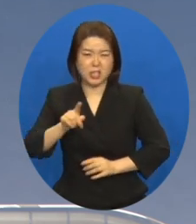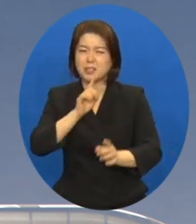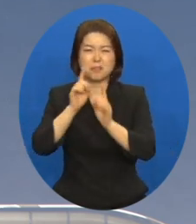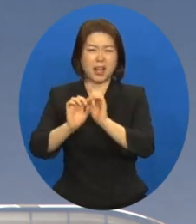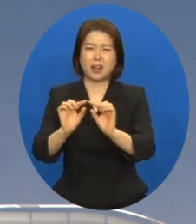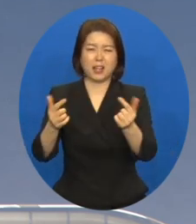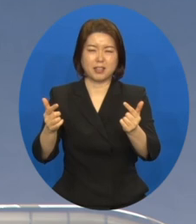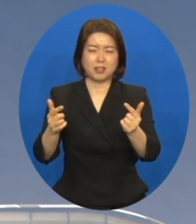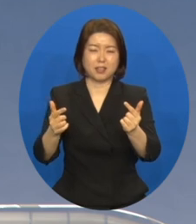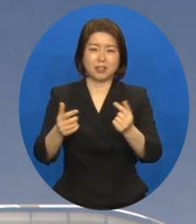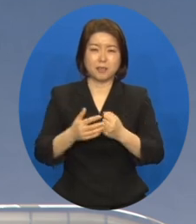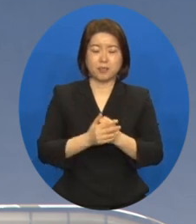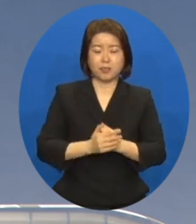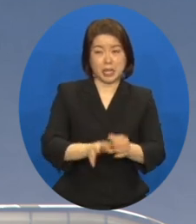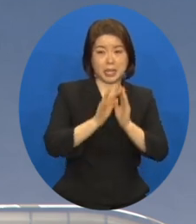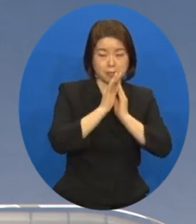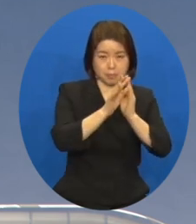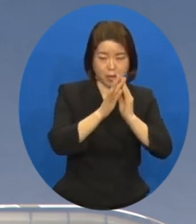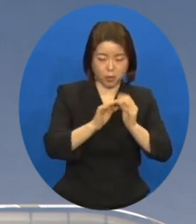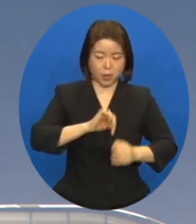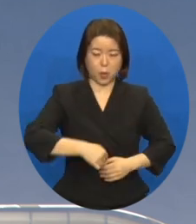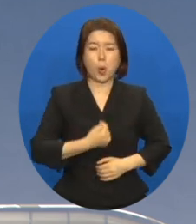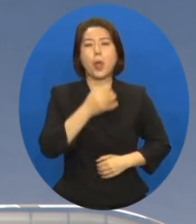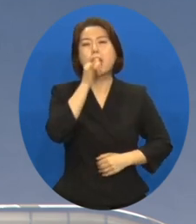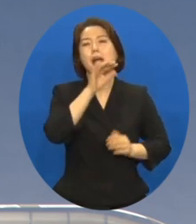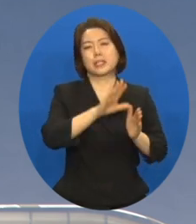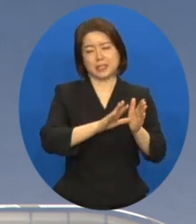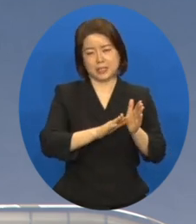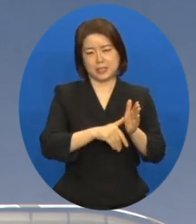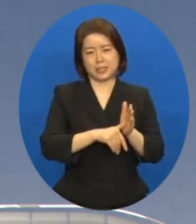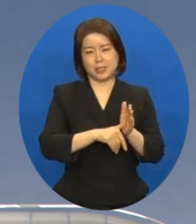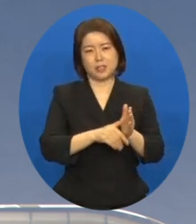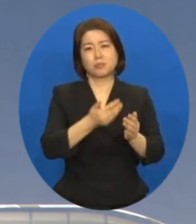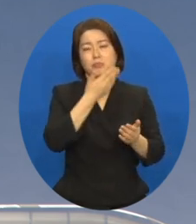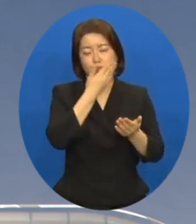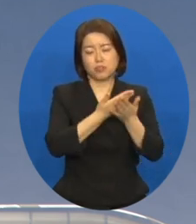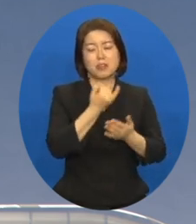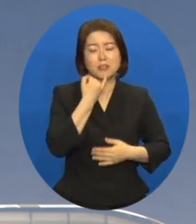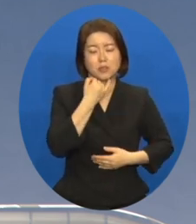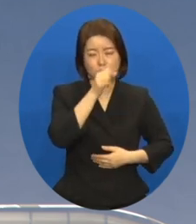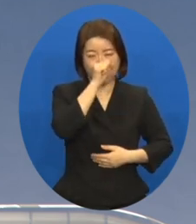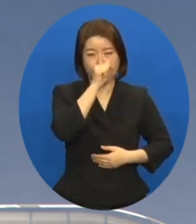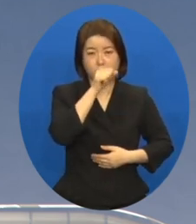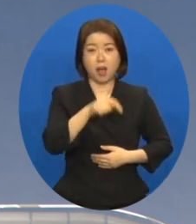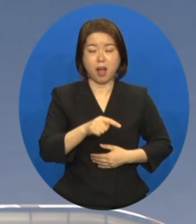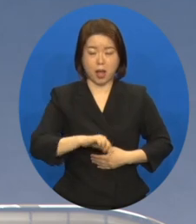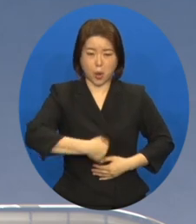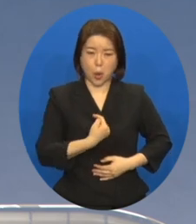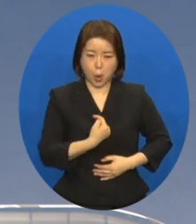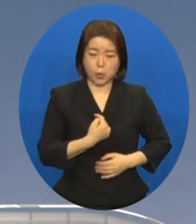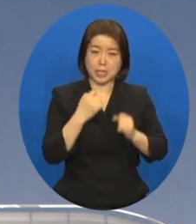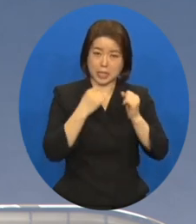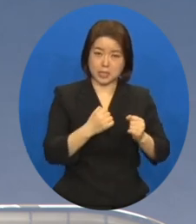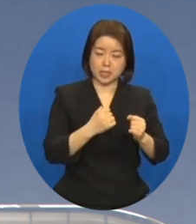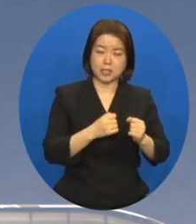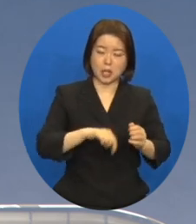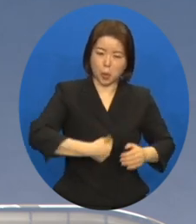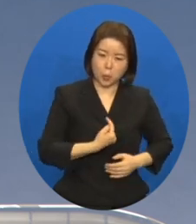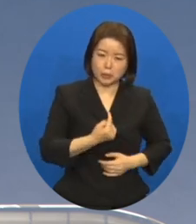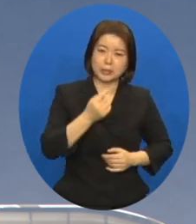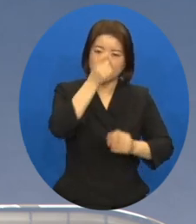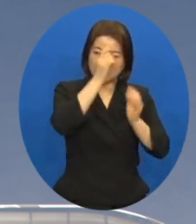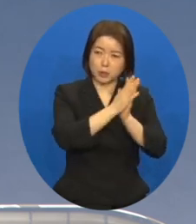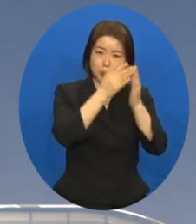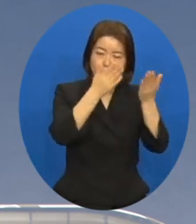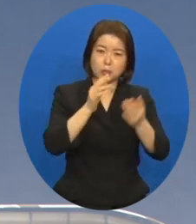아니었습니다. 방언은 혼자 있을 때 하라는 겁니다. 혼자 기도할 때, 혼자 찬송할 때.